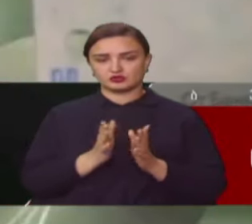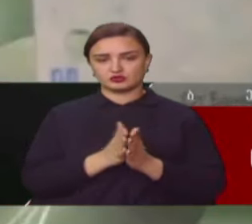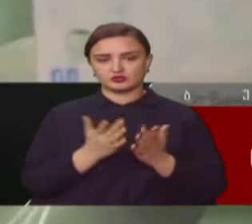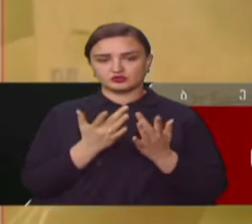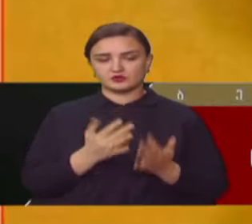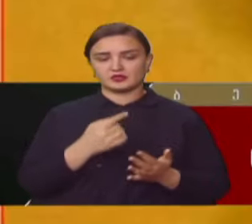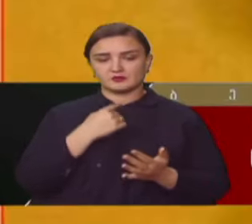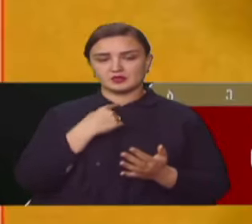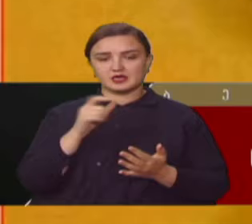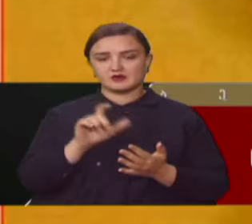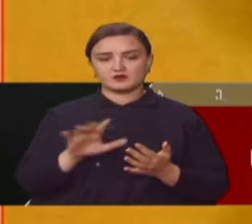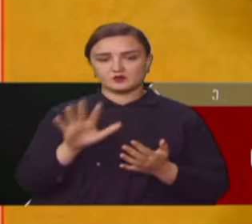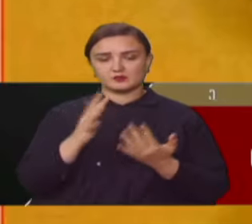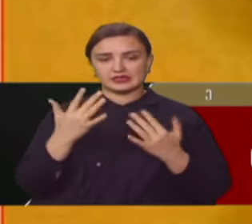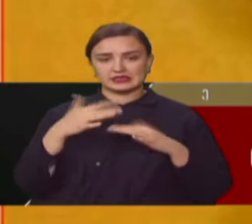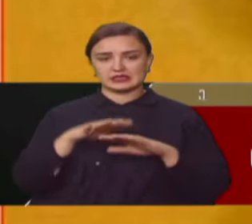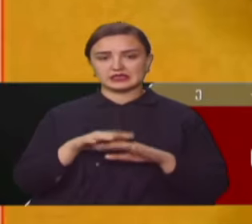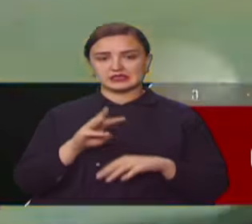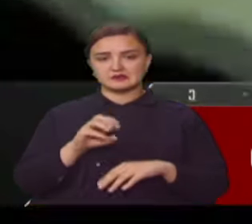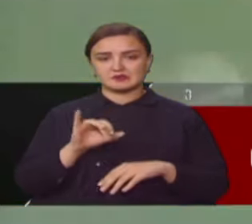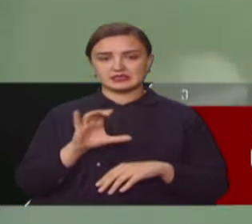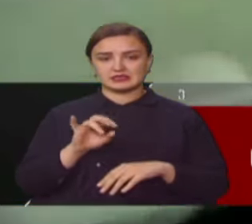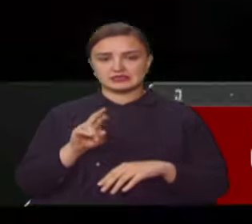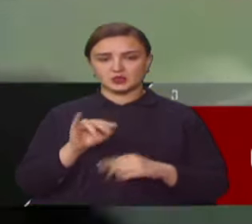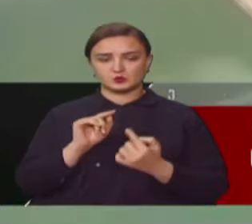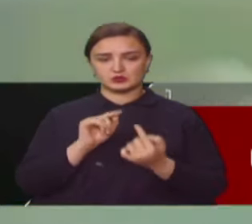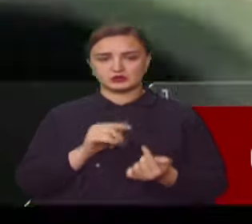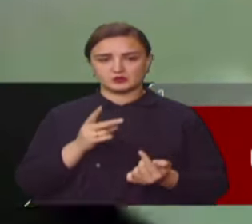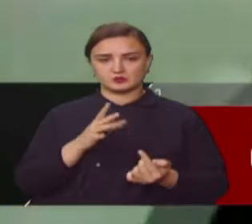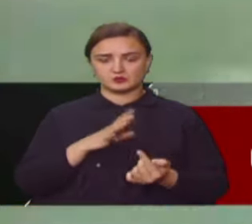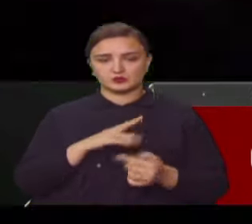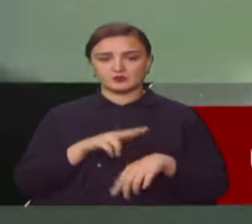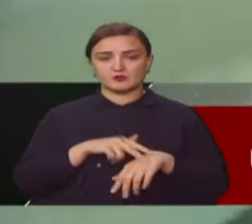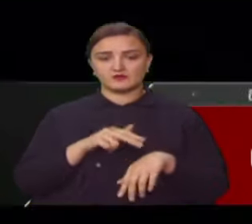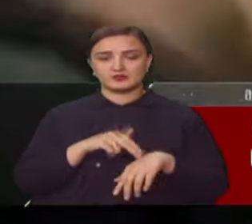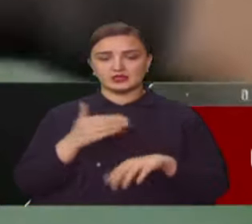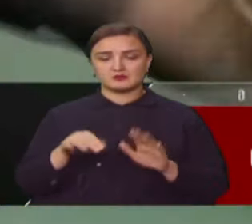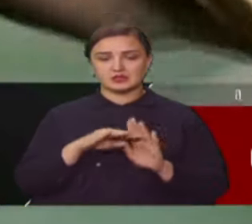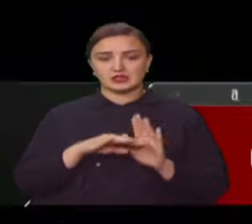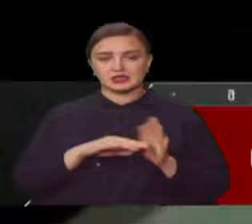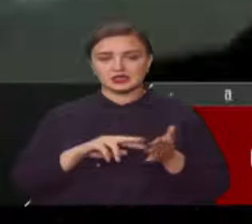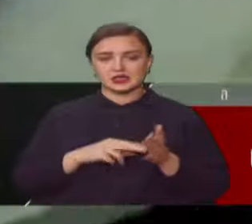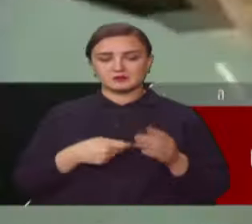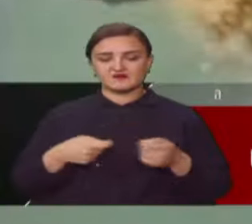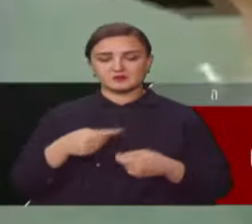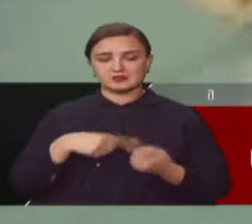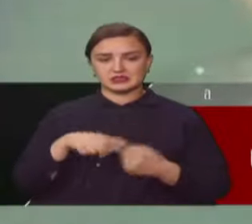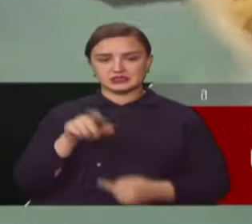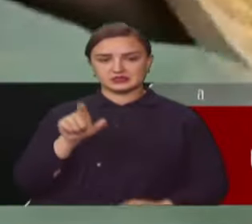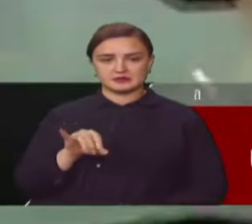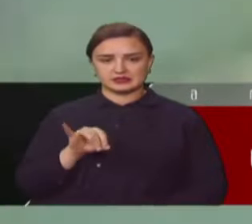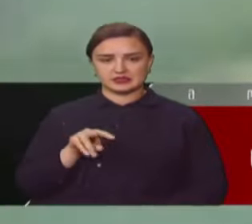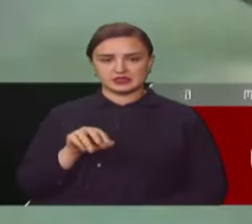ხმა ევროინტეგრაციისა და მაია სანდუს წინააღმდეგ მისცენ. Samartal damcavebi am schemis autorat businessman Ilan Shors